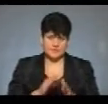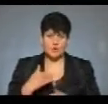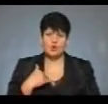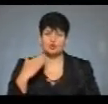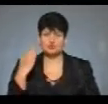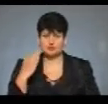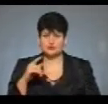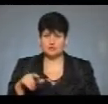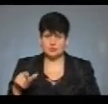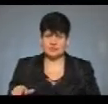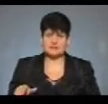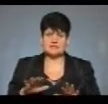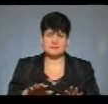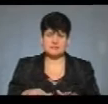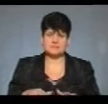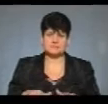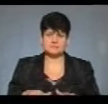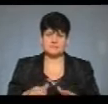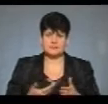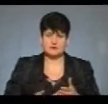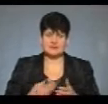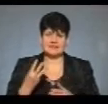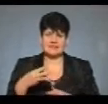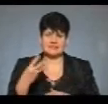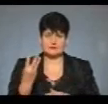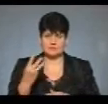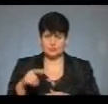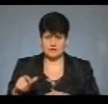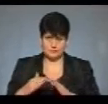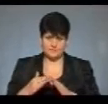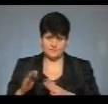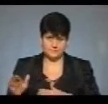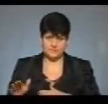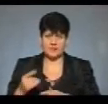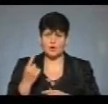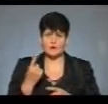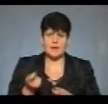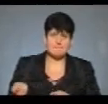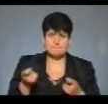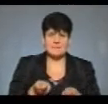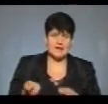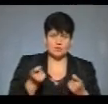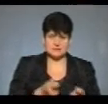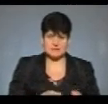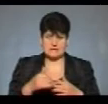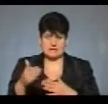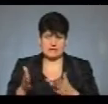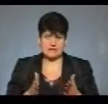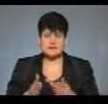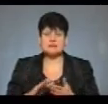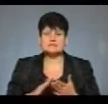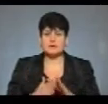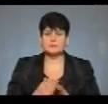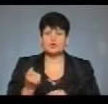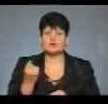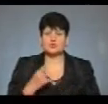виборців, ті, що голосують за місцем перебування, 33 виборці і одна переносна скринька. Станом на